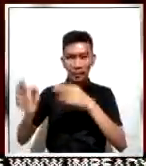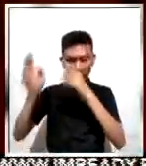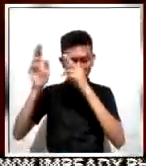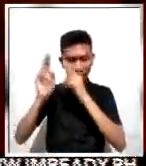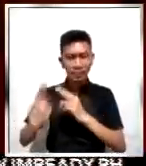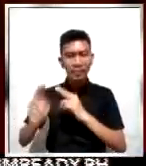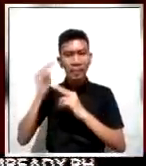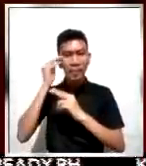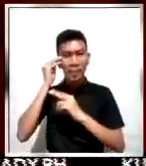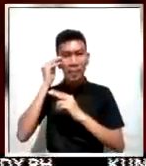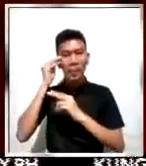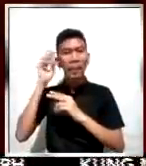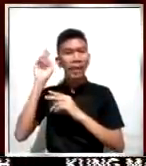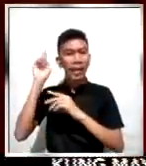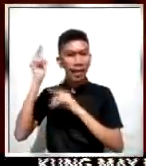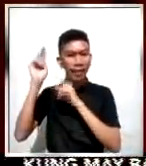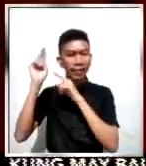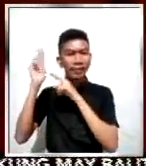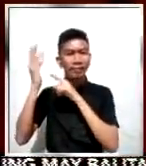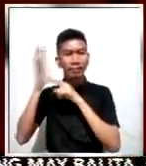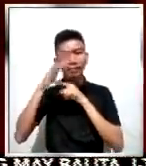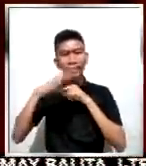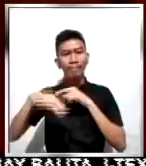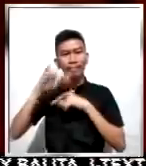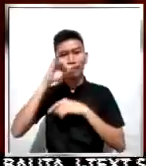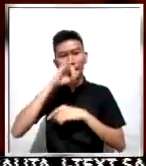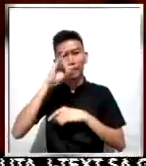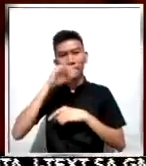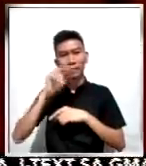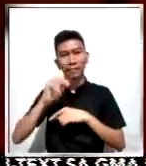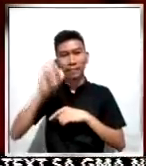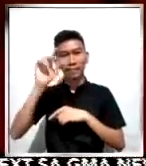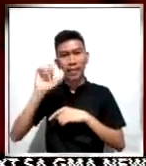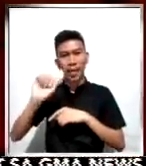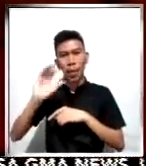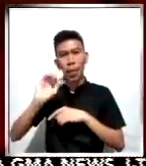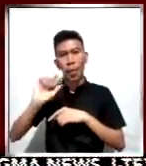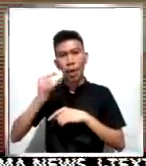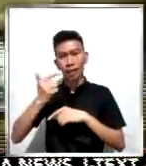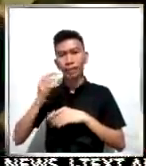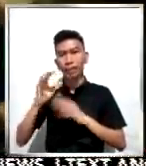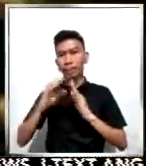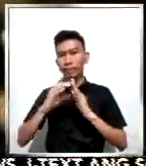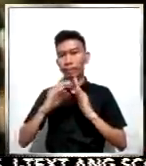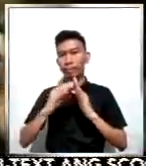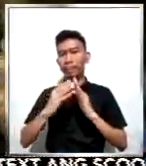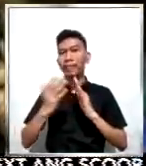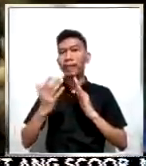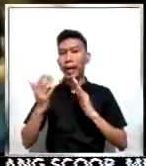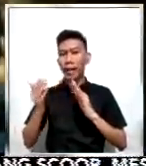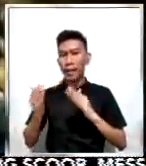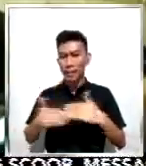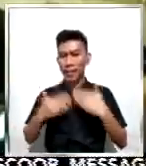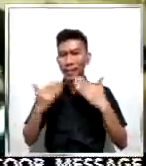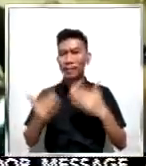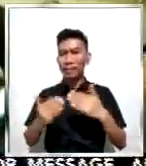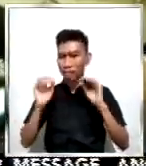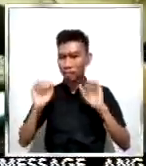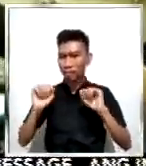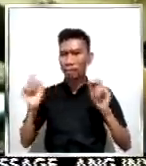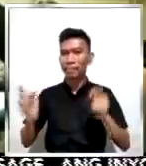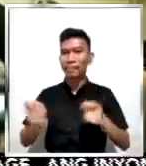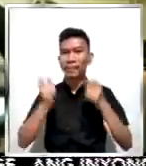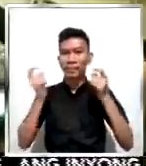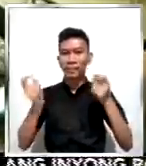the people of Ilocos Norte and Lawag City are very happy that we can celebrate. Matatandaan na noong